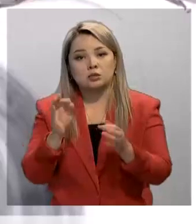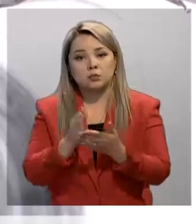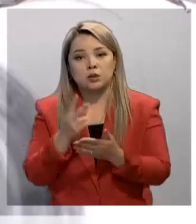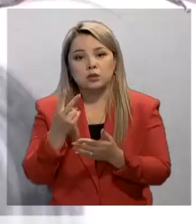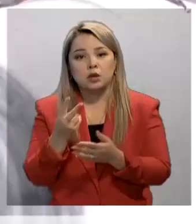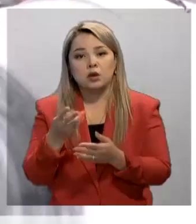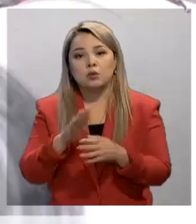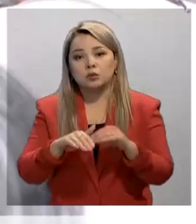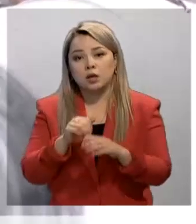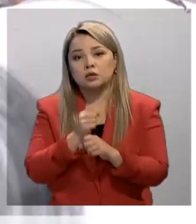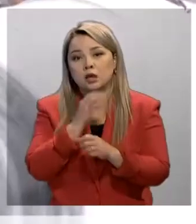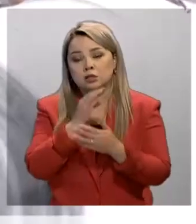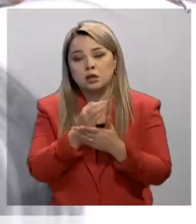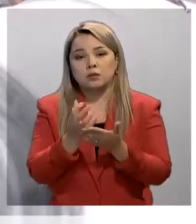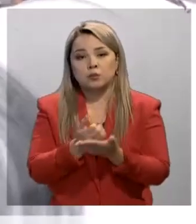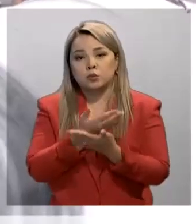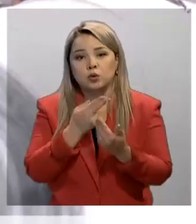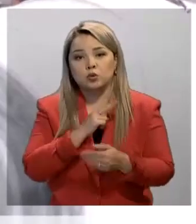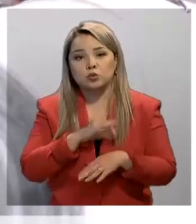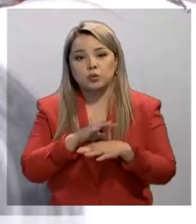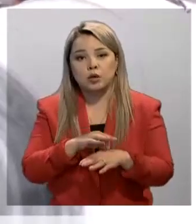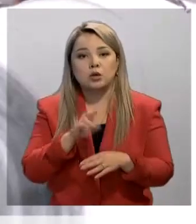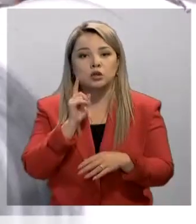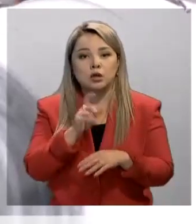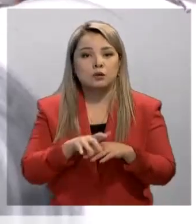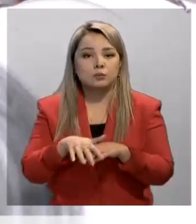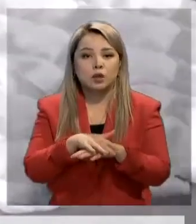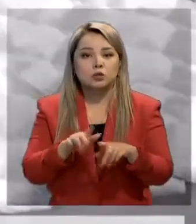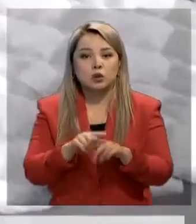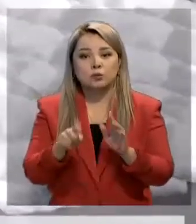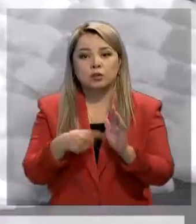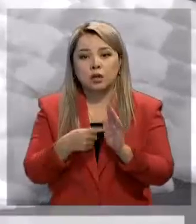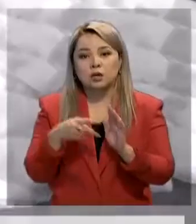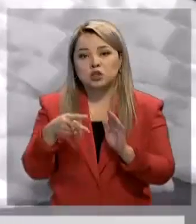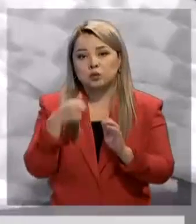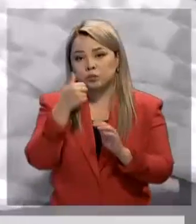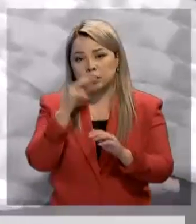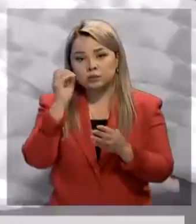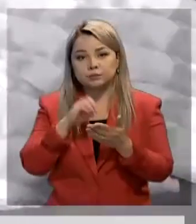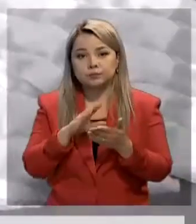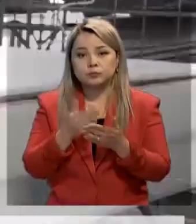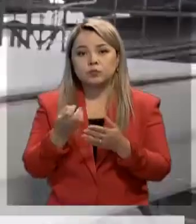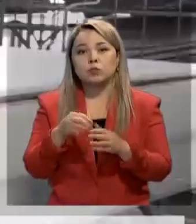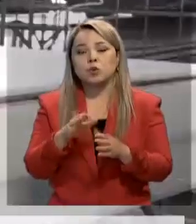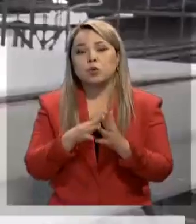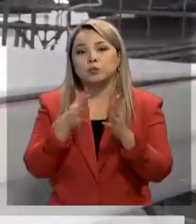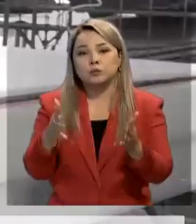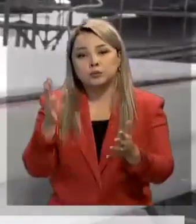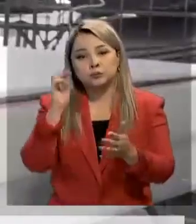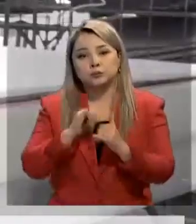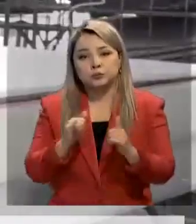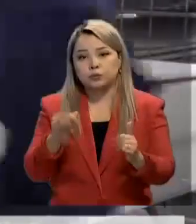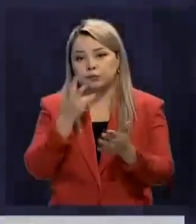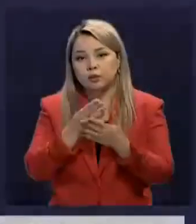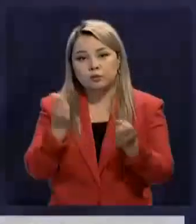Екі қолға бір күрек таппай жүрген жастар мәселесіне де ден қойды. 2000 жылдары бала саны күрт көбейгені белгілі. Келесі